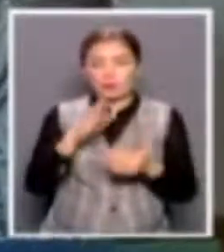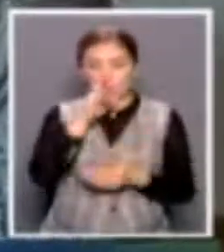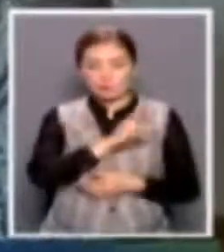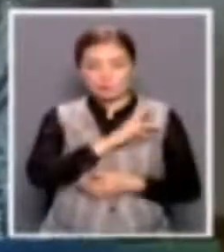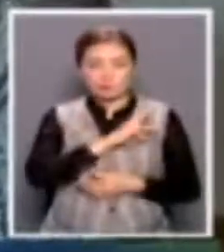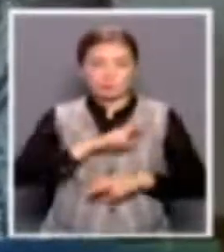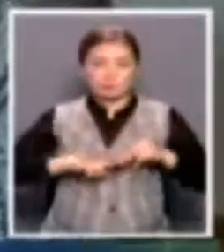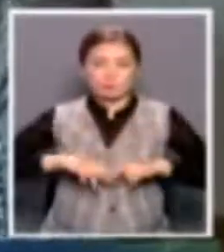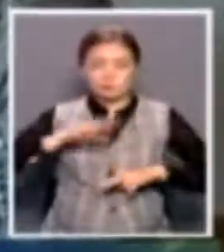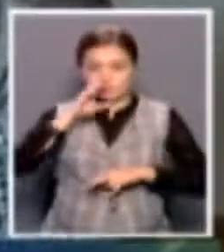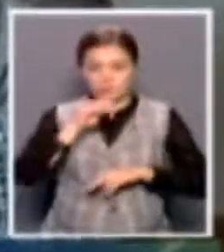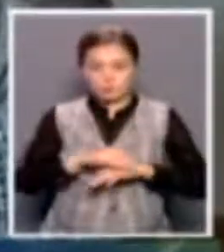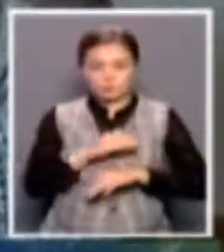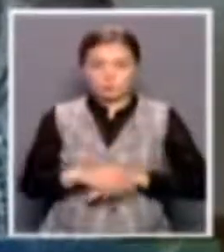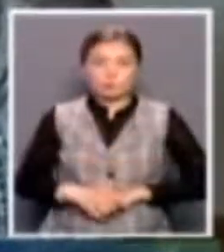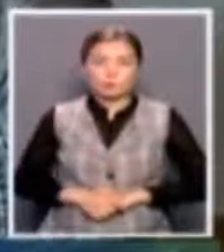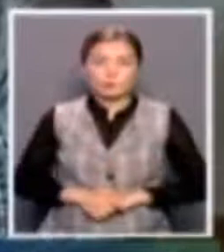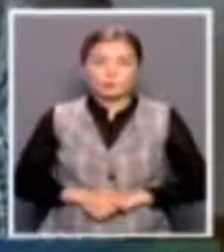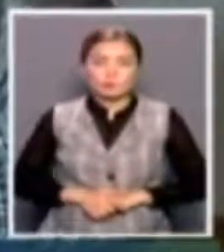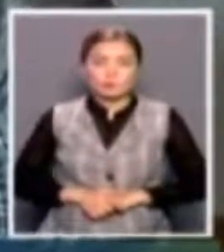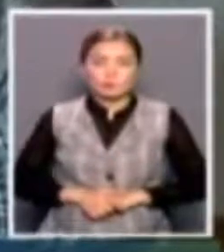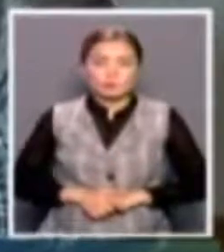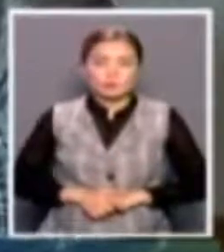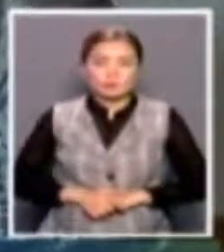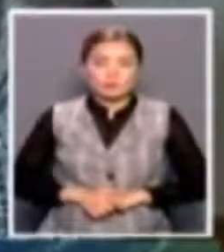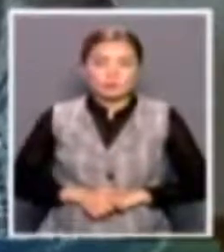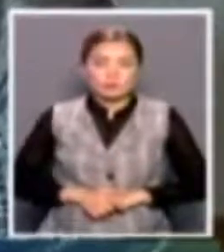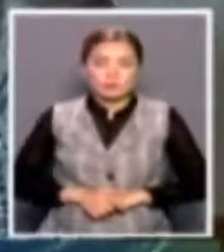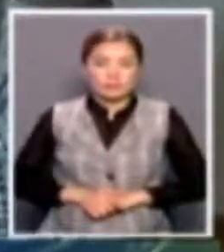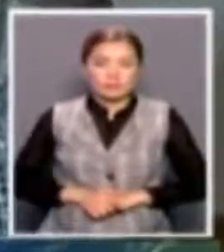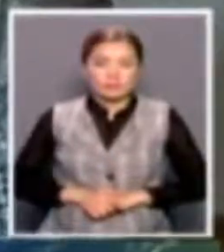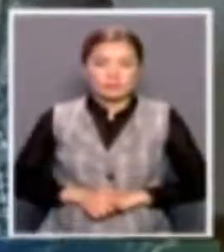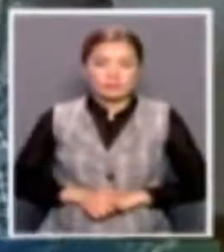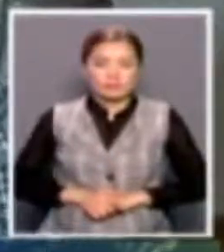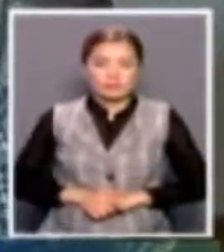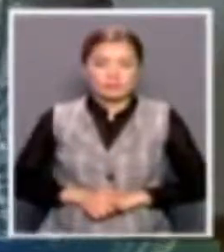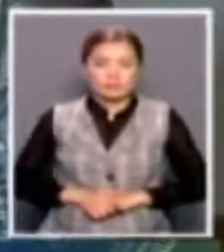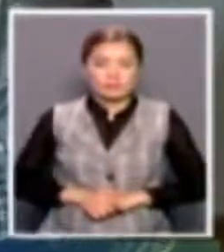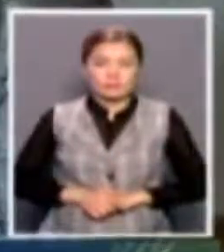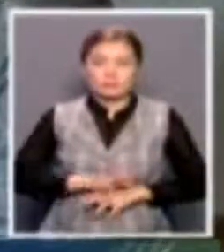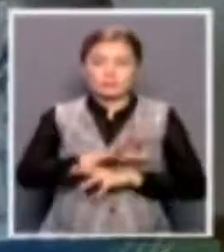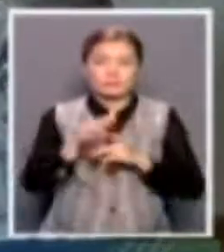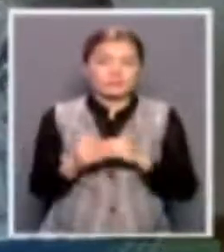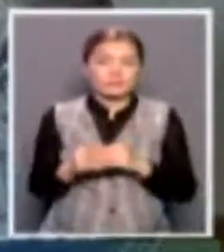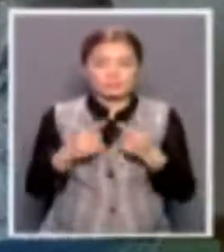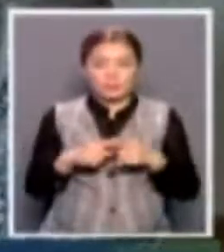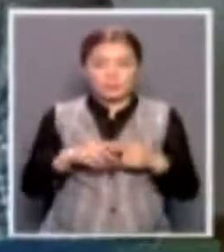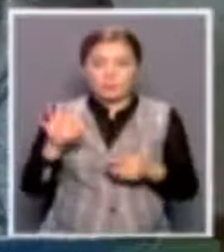позитивное и только добро. И еще что надо хорошо, чем хорошо для ребенка, тем, что все у нее здесь